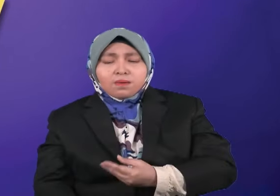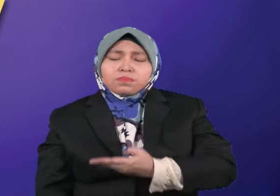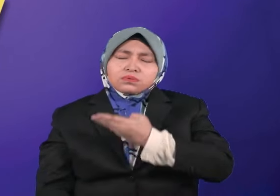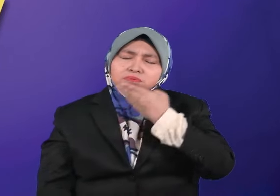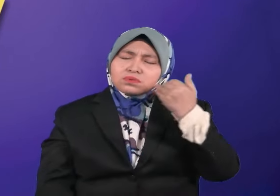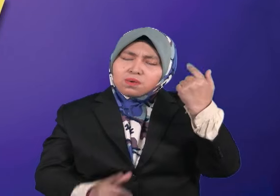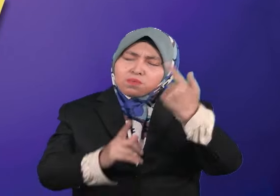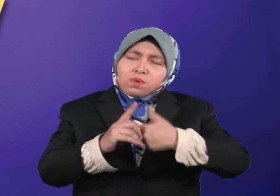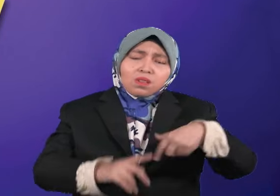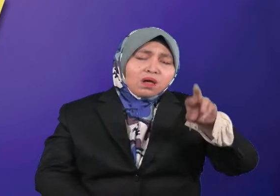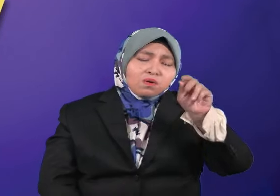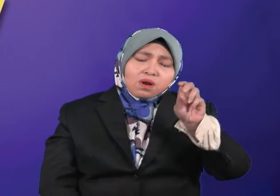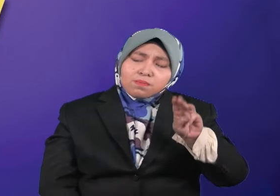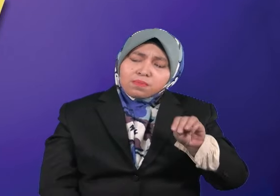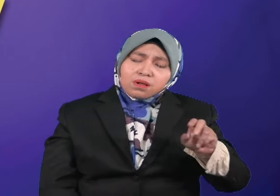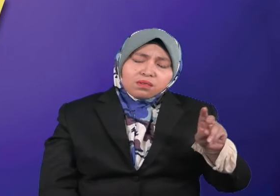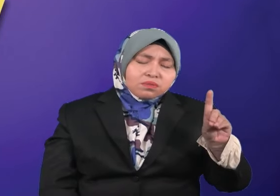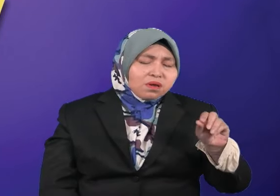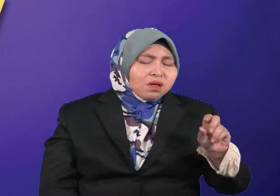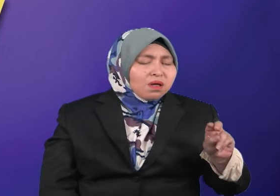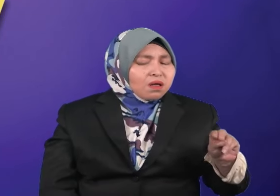ولتكبروا الله